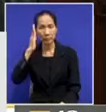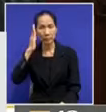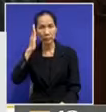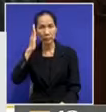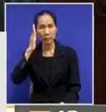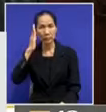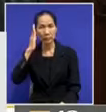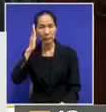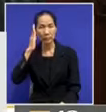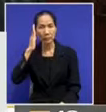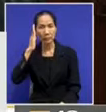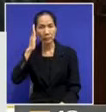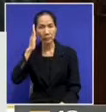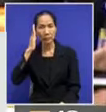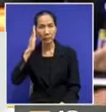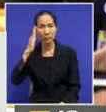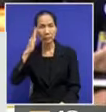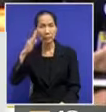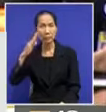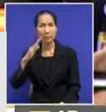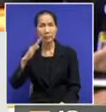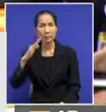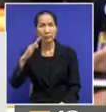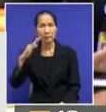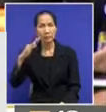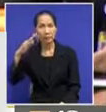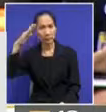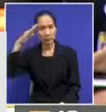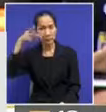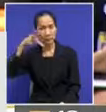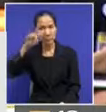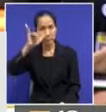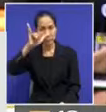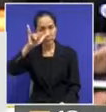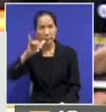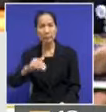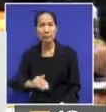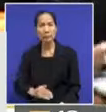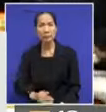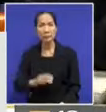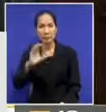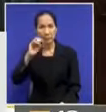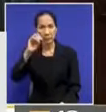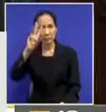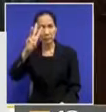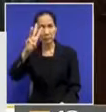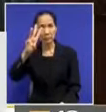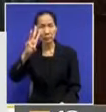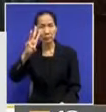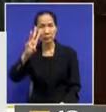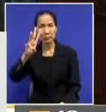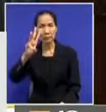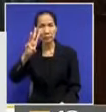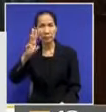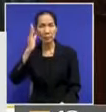องกุล พลเอกประยุทธ์จันทร์โอชาครับ 56นาย